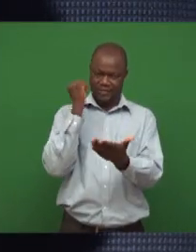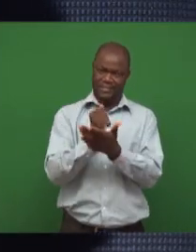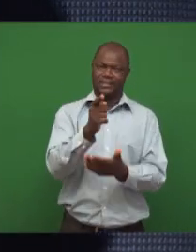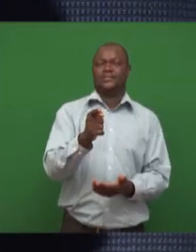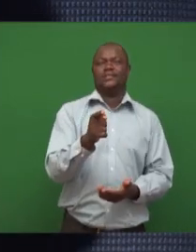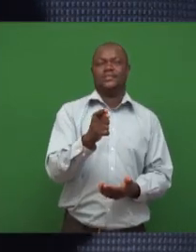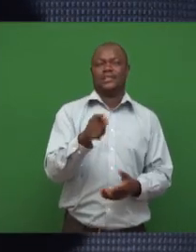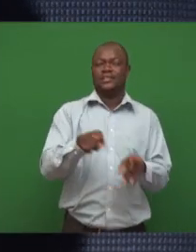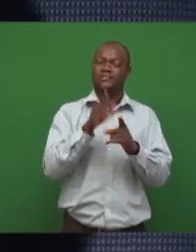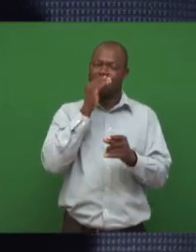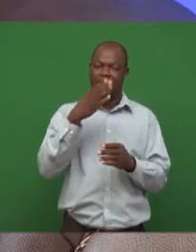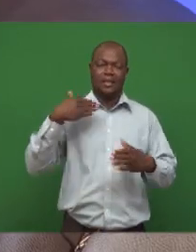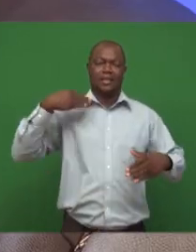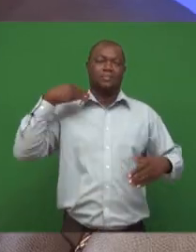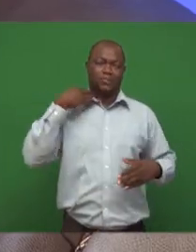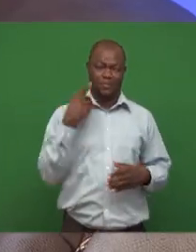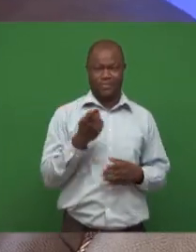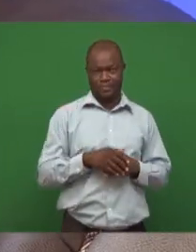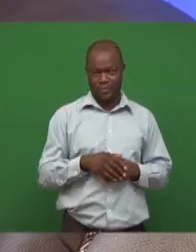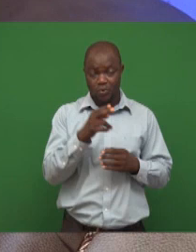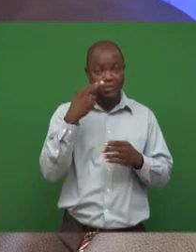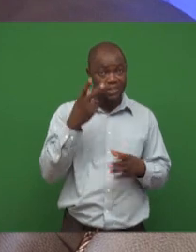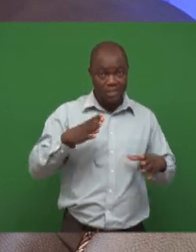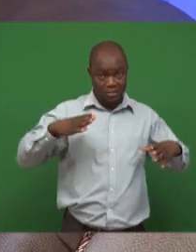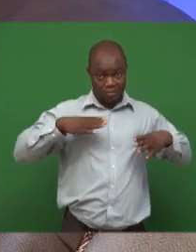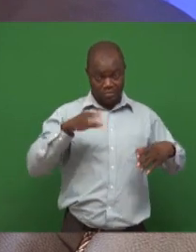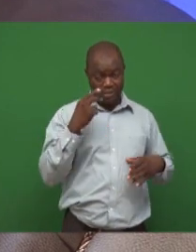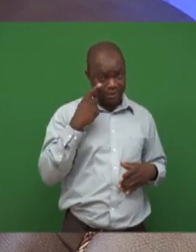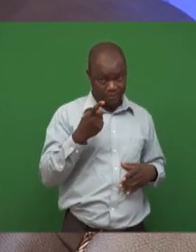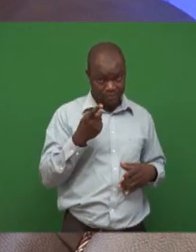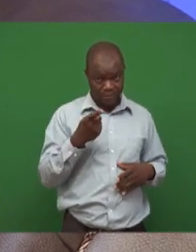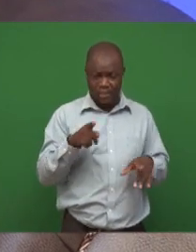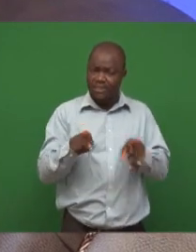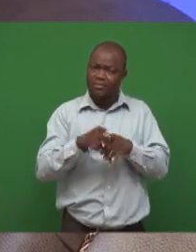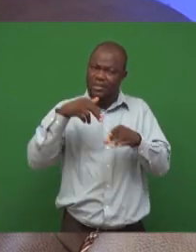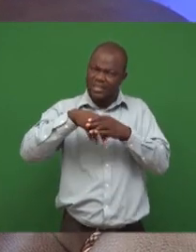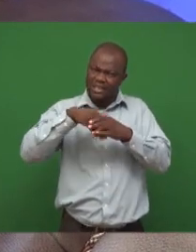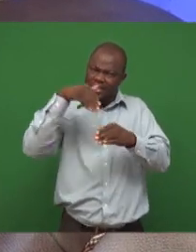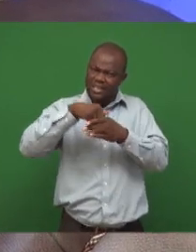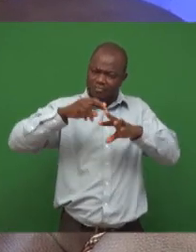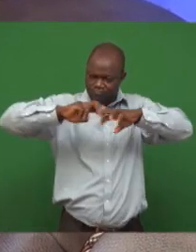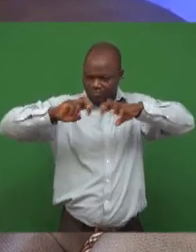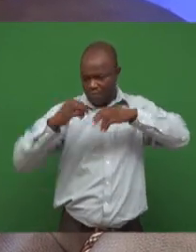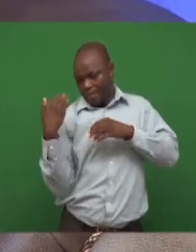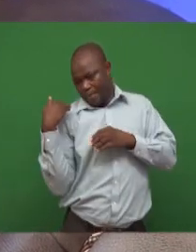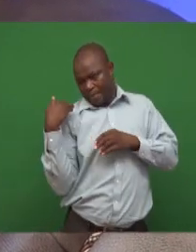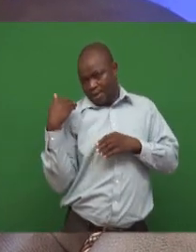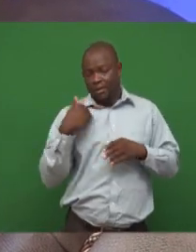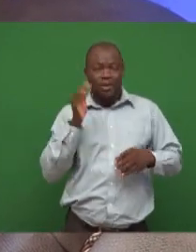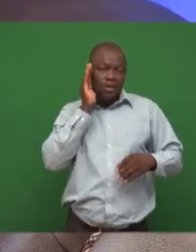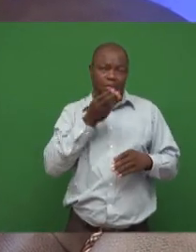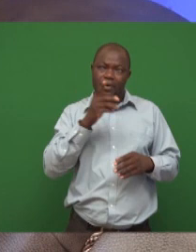ari kutaurwa. Muri kuona kukosha kwarinoita nekuti kaongororo netsvakiridzo yatakaita taitu. Nzwa